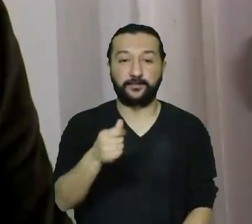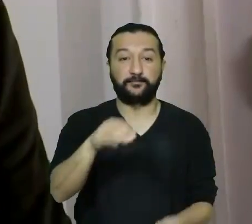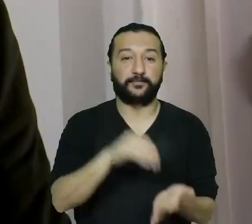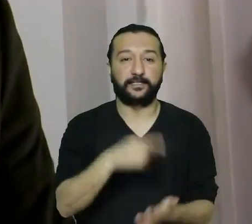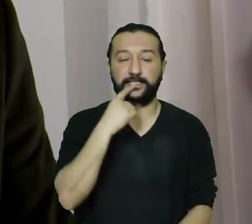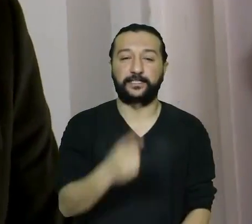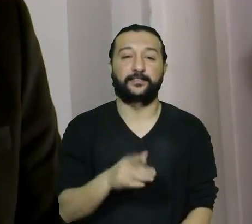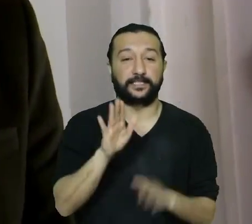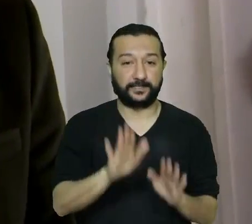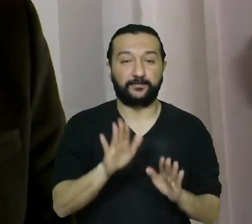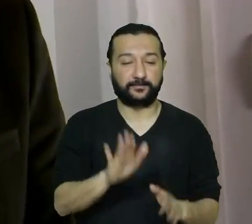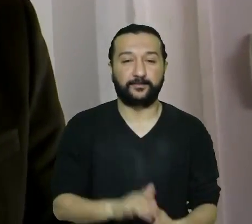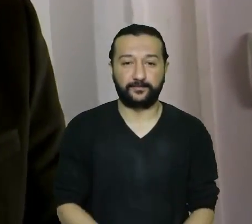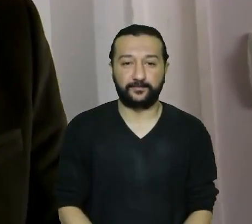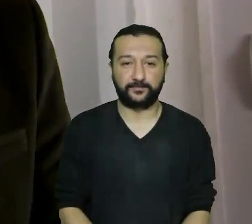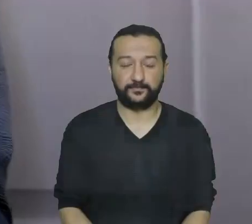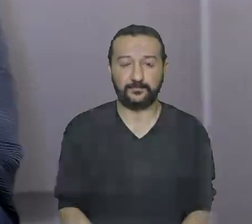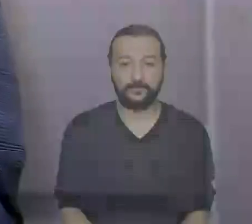Bahşiş.